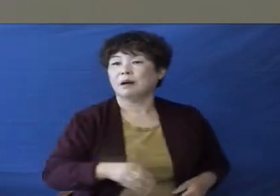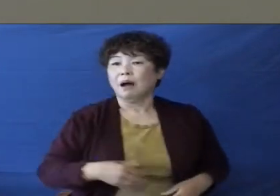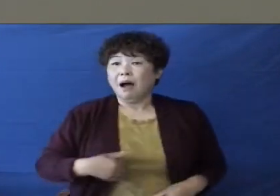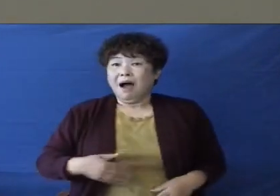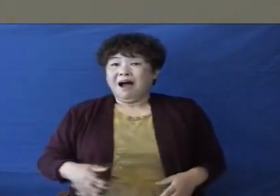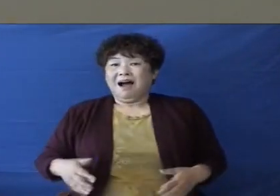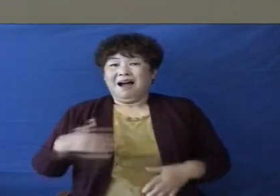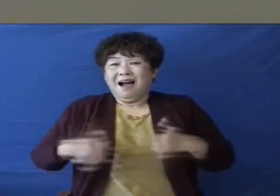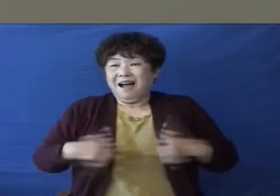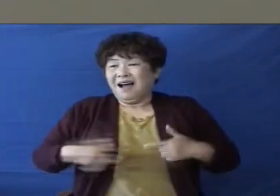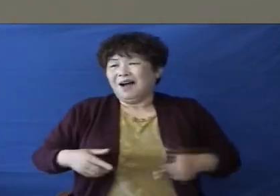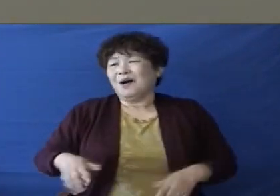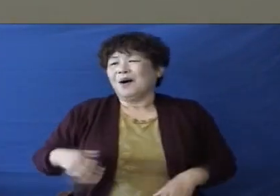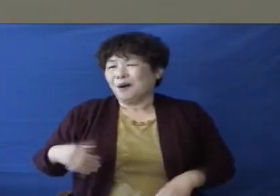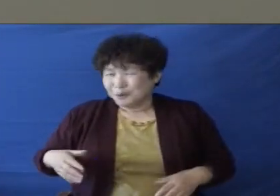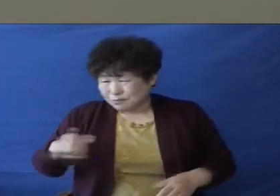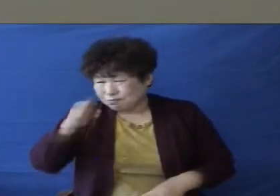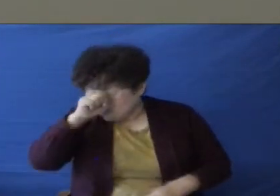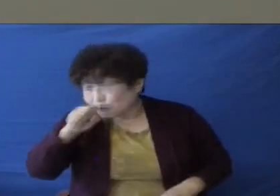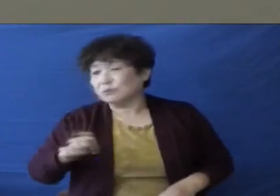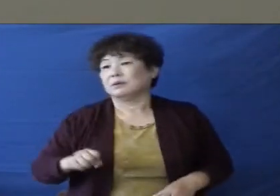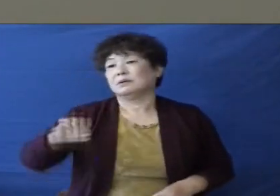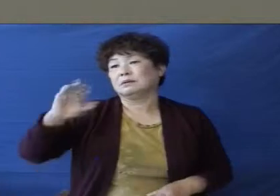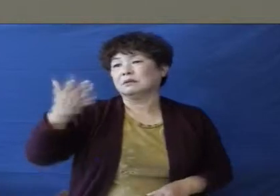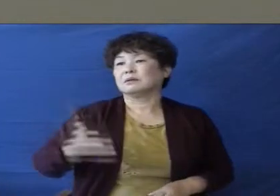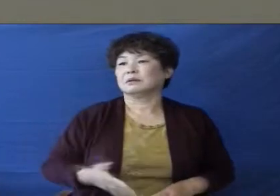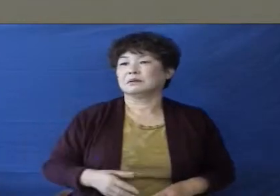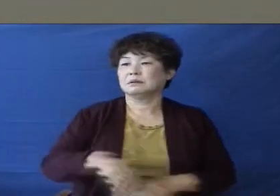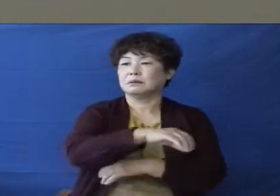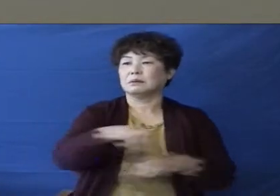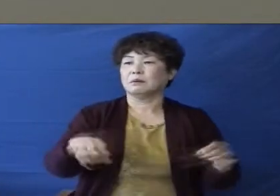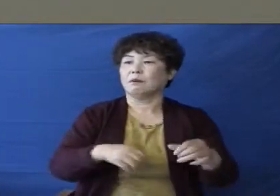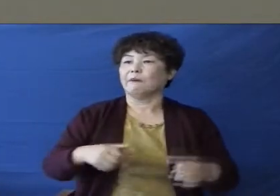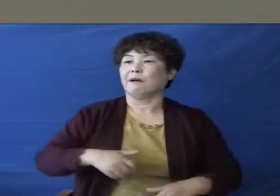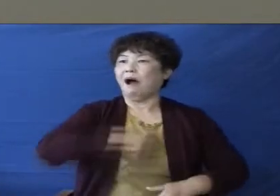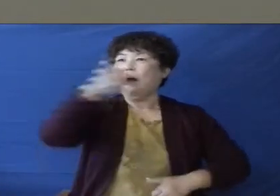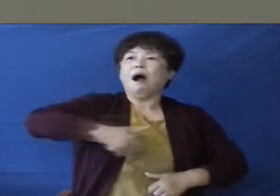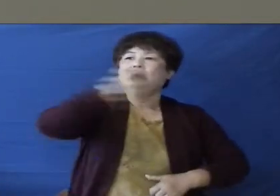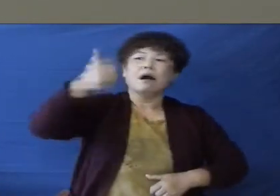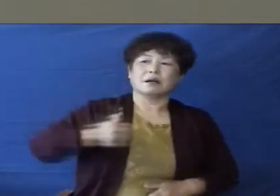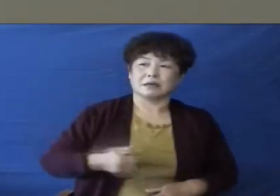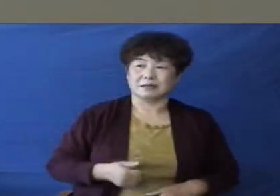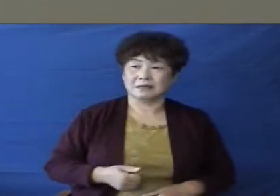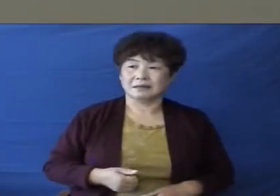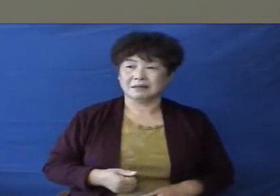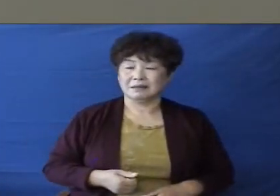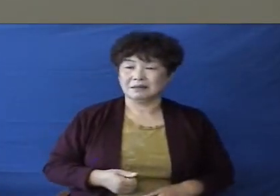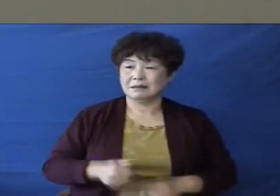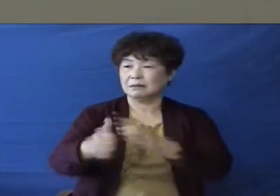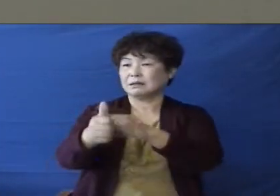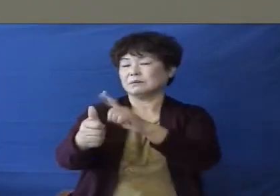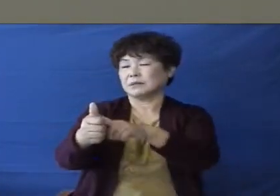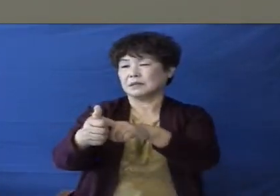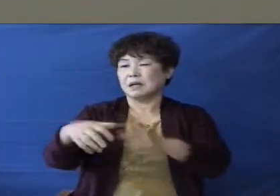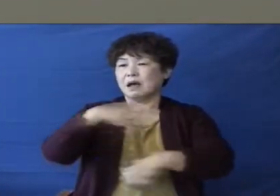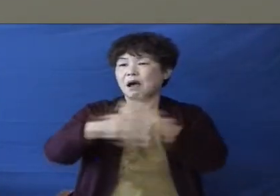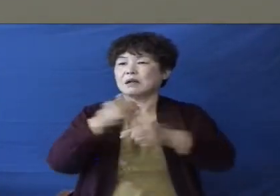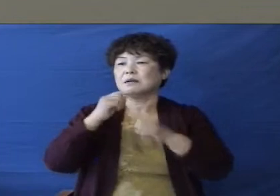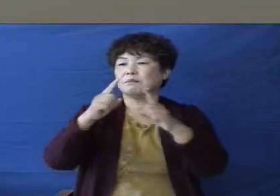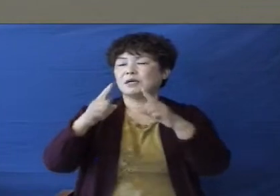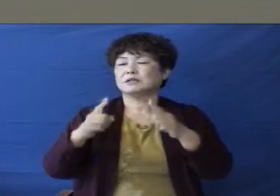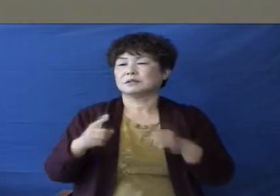래요 이 사람은 하나님의 말씀보다 하나님의 예수님께서 행하신 선한